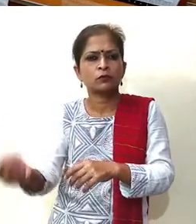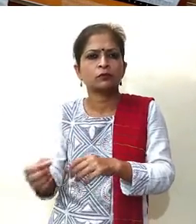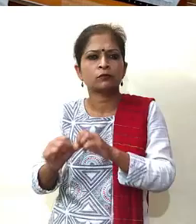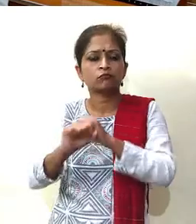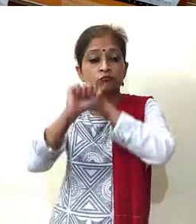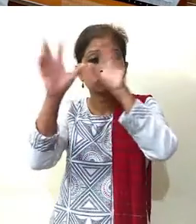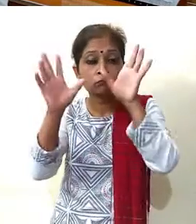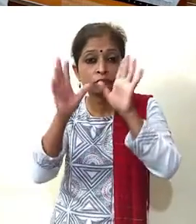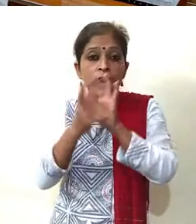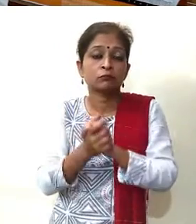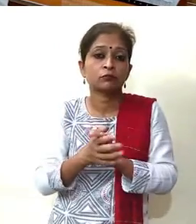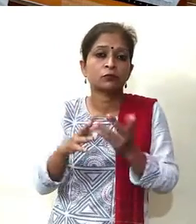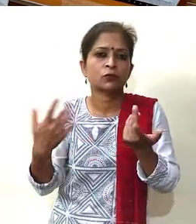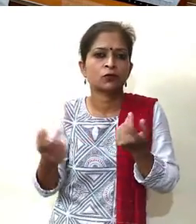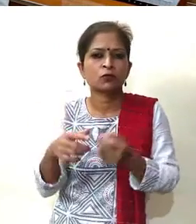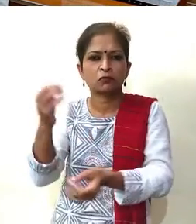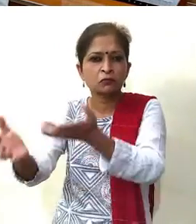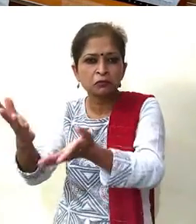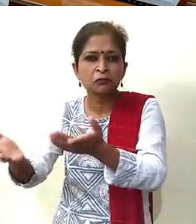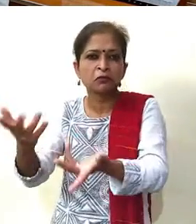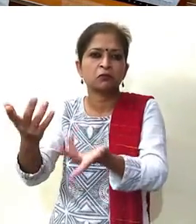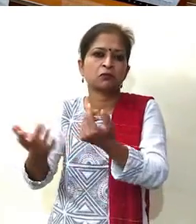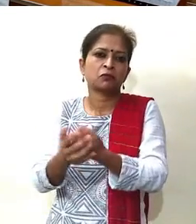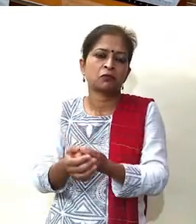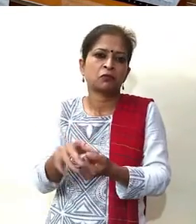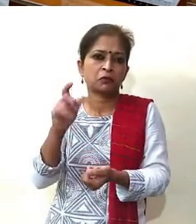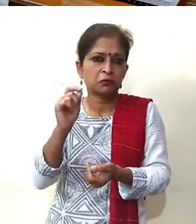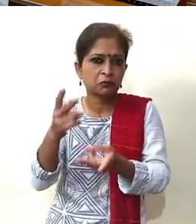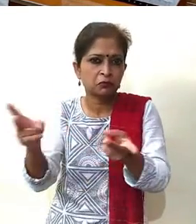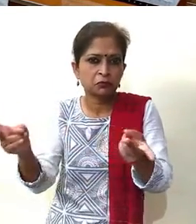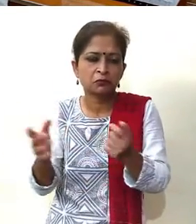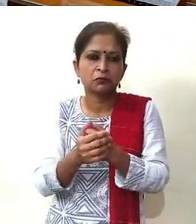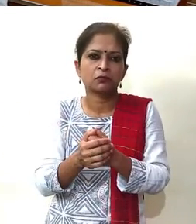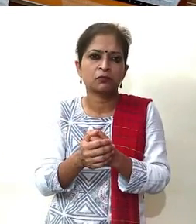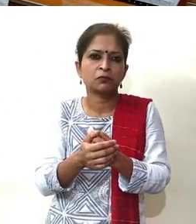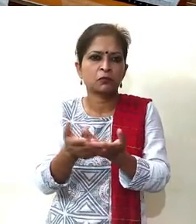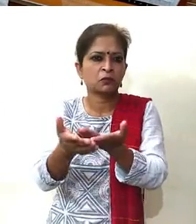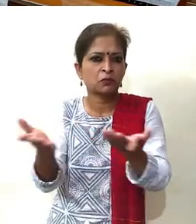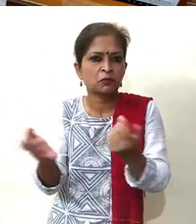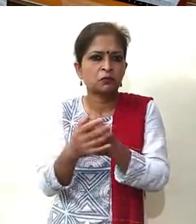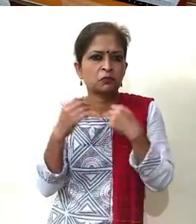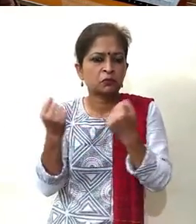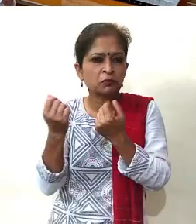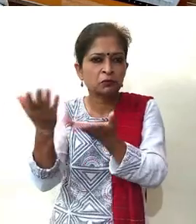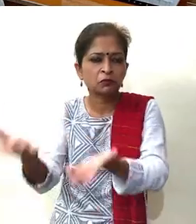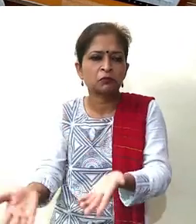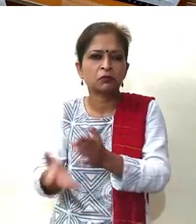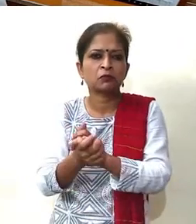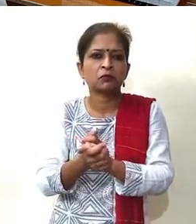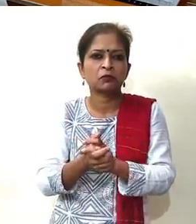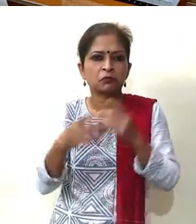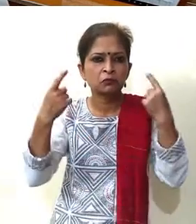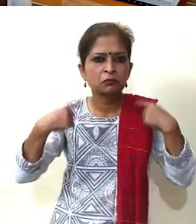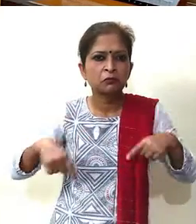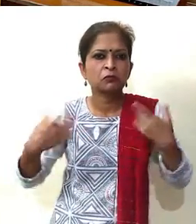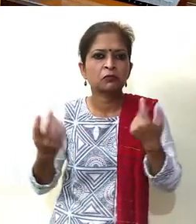होगा, तरह तरह के लोगों की हत्या की होगी, आग लगाया होगा, और जो मिल गया, ऐसा बोलते हैं कि एक सुअर का टुकड़ा लिया